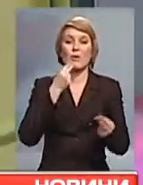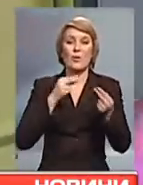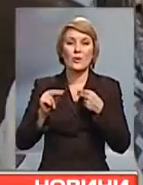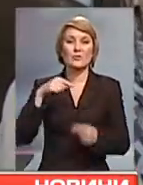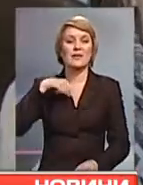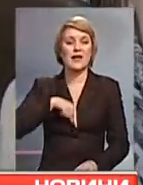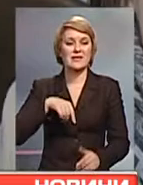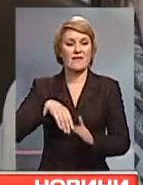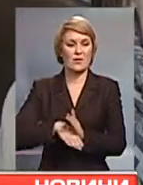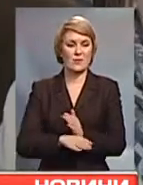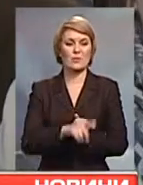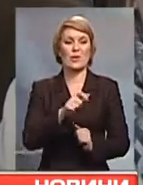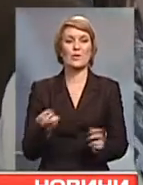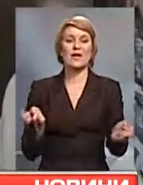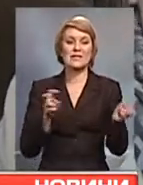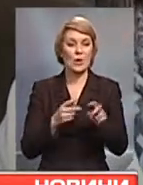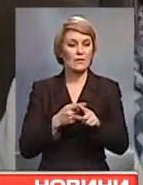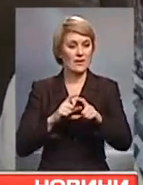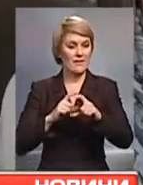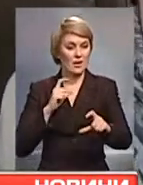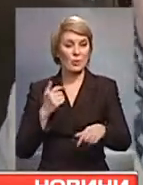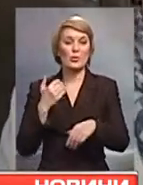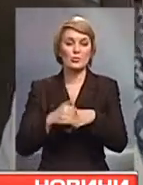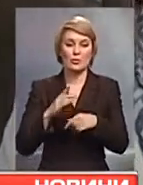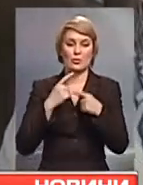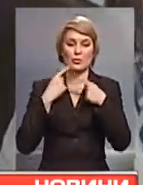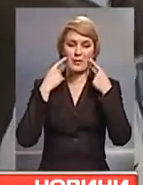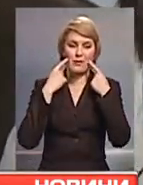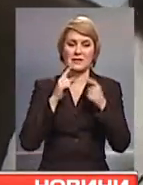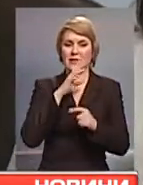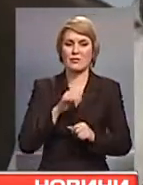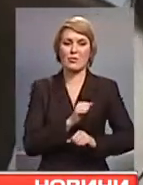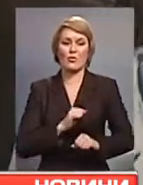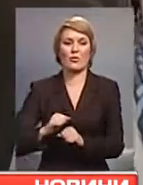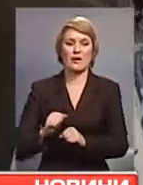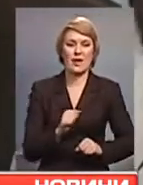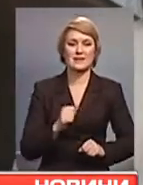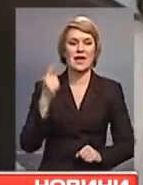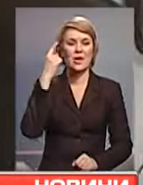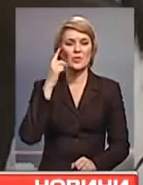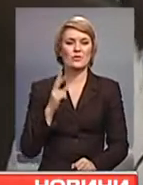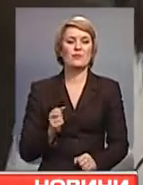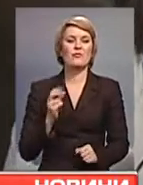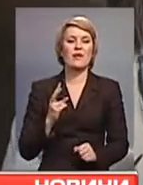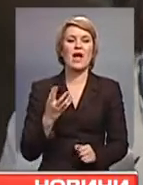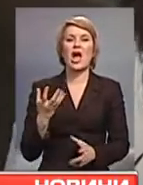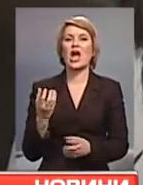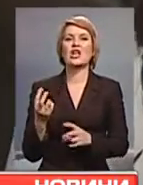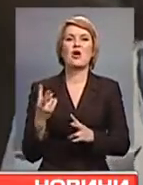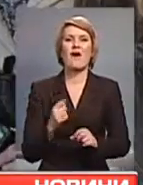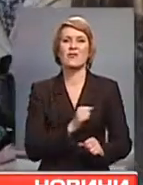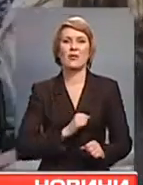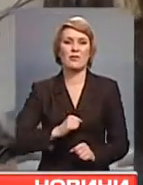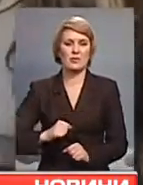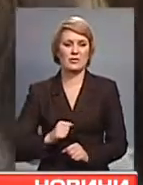метрополітені. Люди будуть заходити в цей вагон, вони вже будуть улыбатися і вже не будуть толкатися там або думати, як там ще кого там